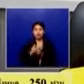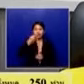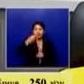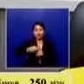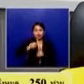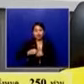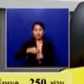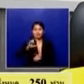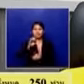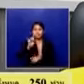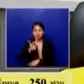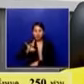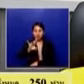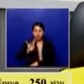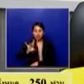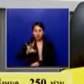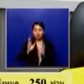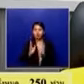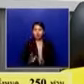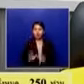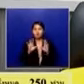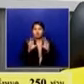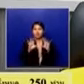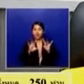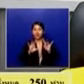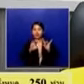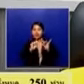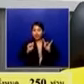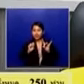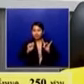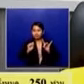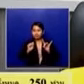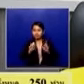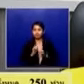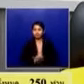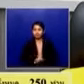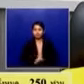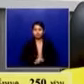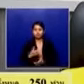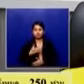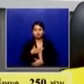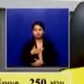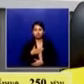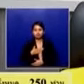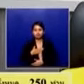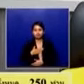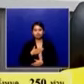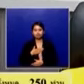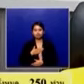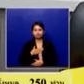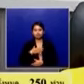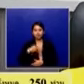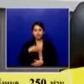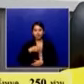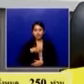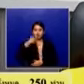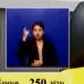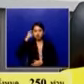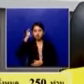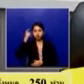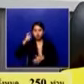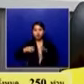การเดือนละ800ไปอีก 800,000 คนโดยยังไม่มีกำหนดไม่ทราบว่าท่านใช้เหตุผลอะไรใน